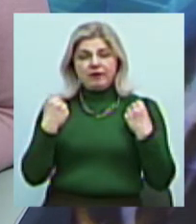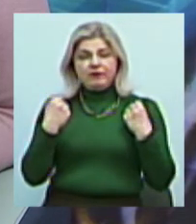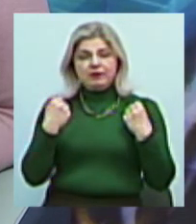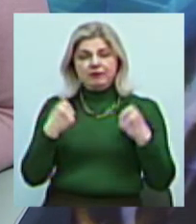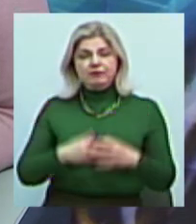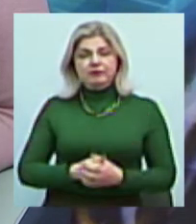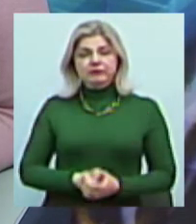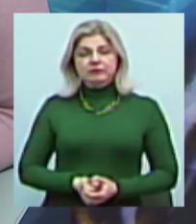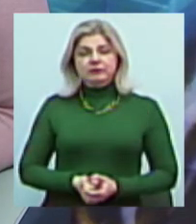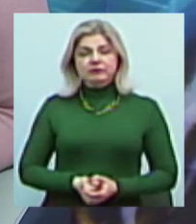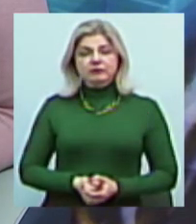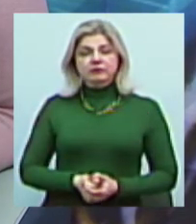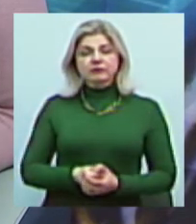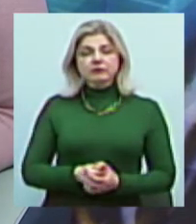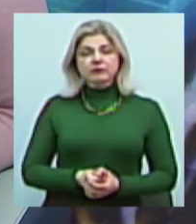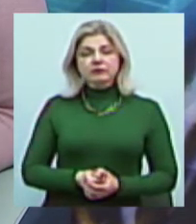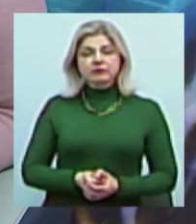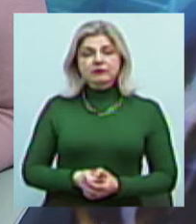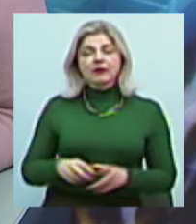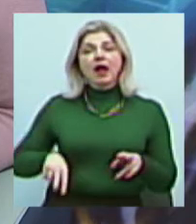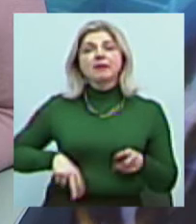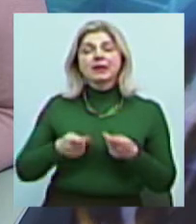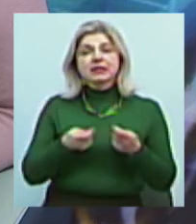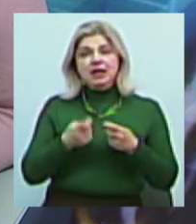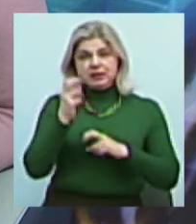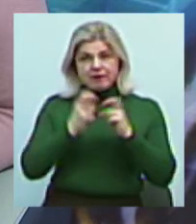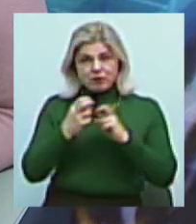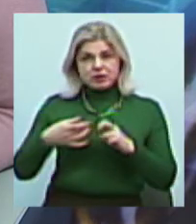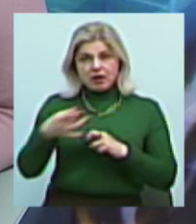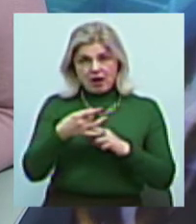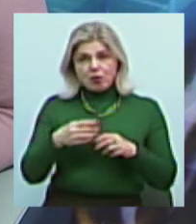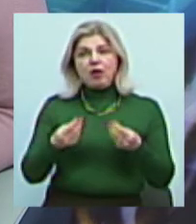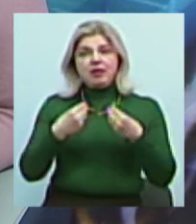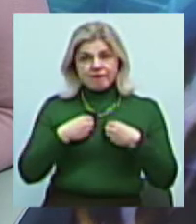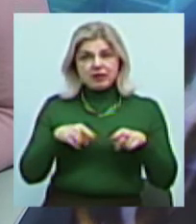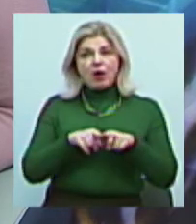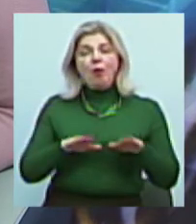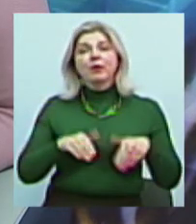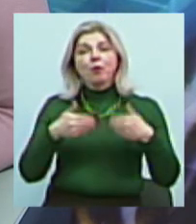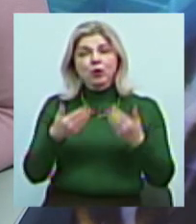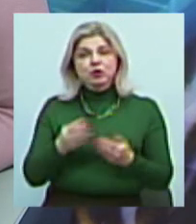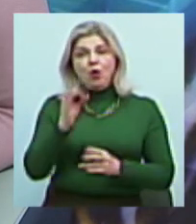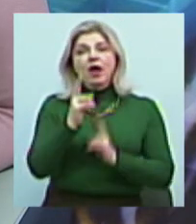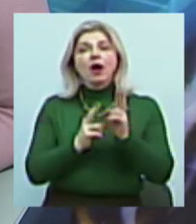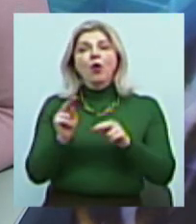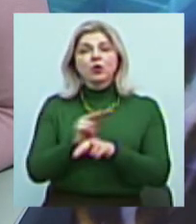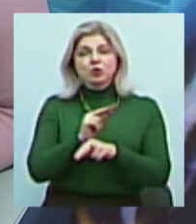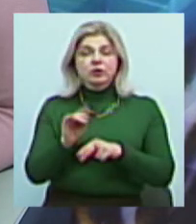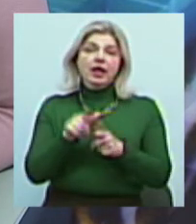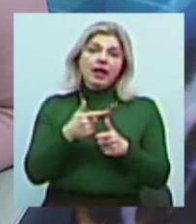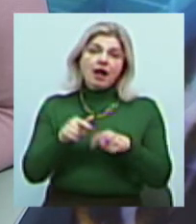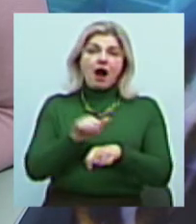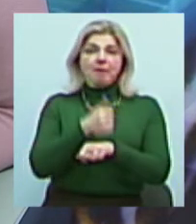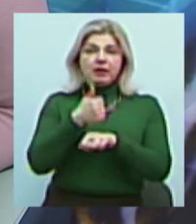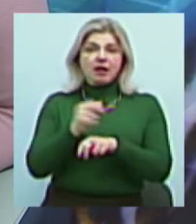спортивні, і Заводська, адміністрація Заводського району надавала також пропозиції щодо реконструкції чи капітального